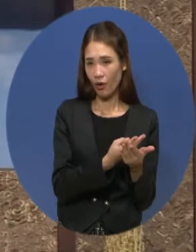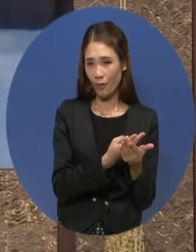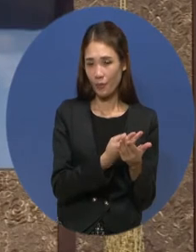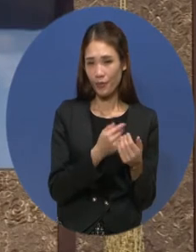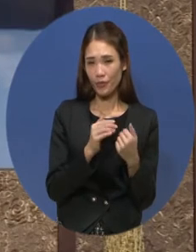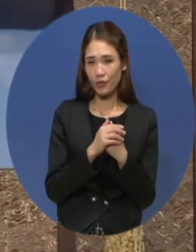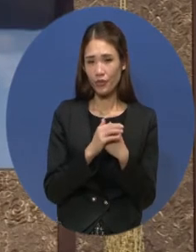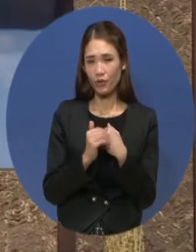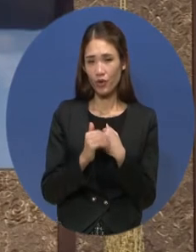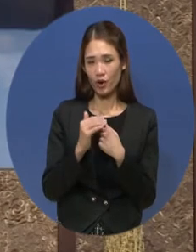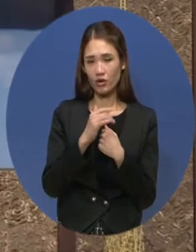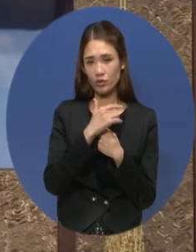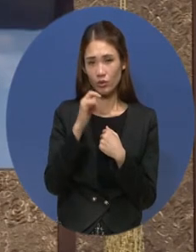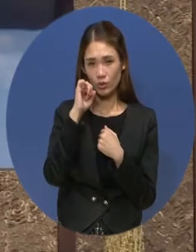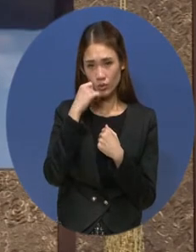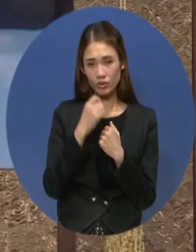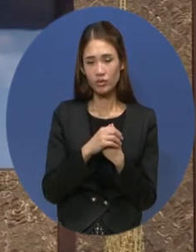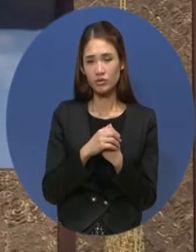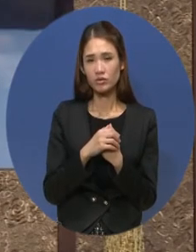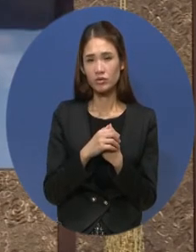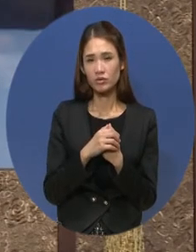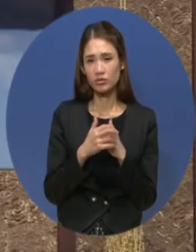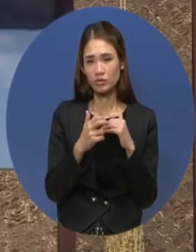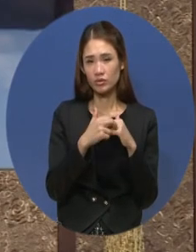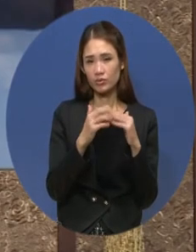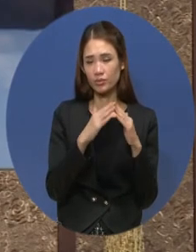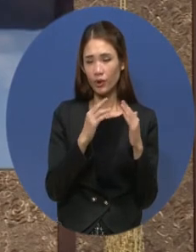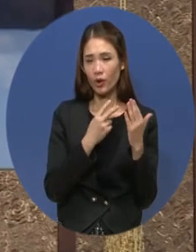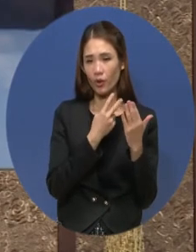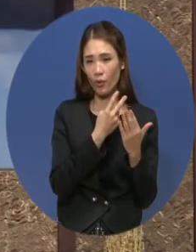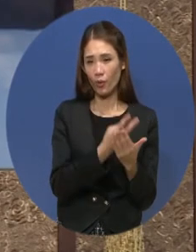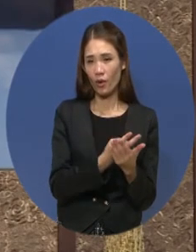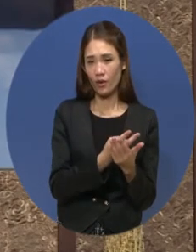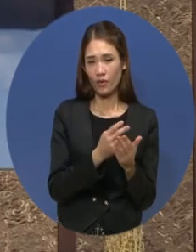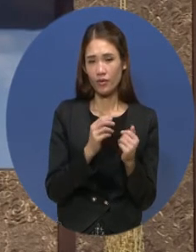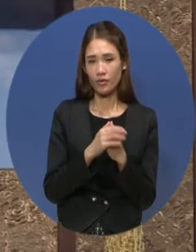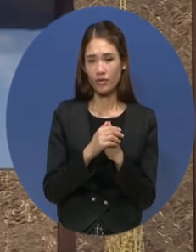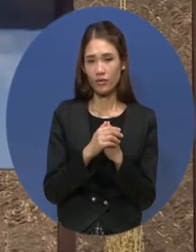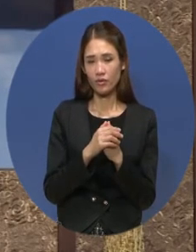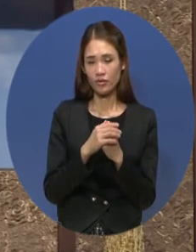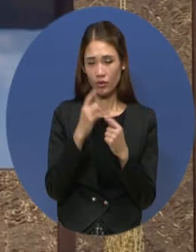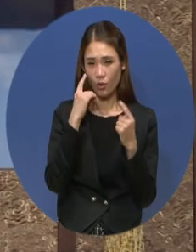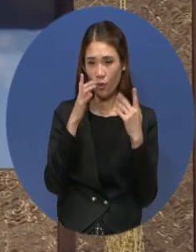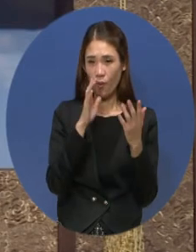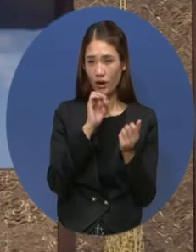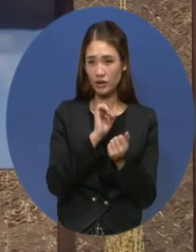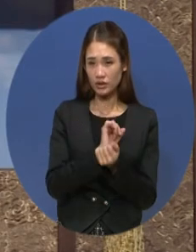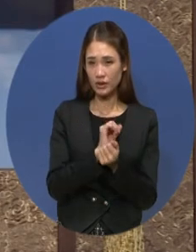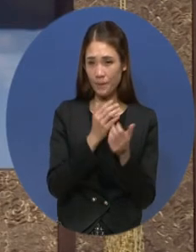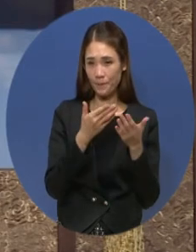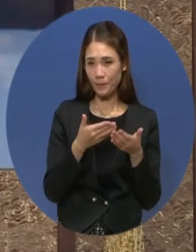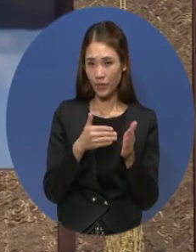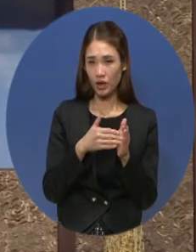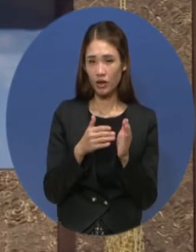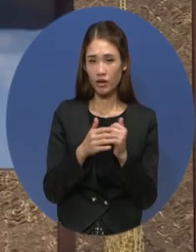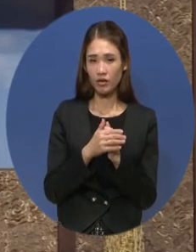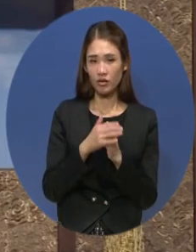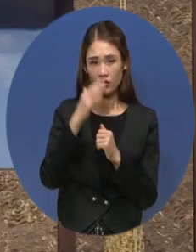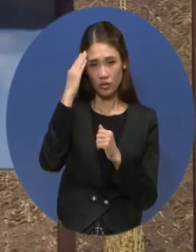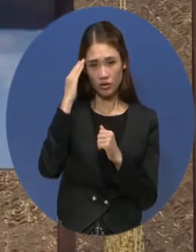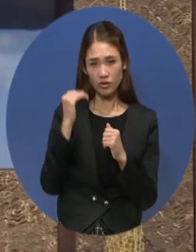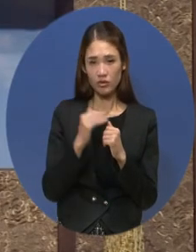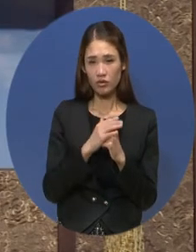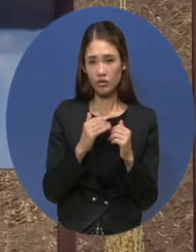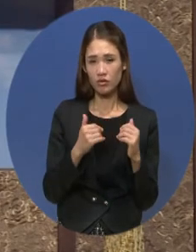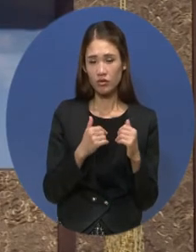하는 과정이 굉장히 어려웠어요 어 이번 하는가 줘 예 그러니까 이제 확진을 받았으니까 예 우리나라에서 발달장애